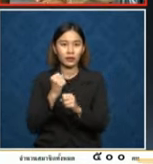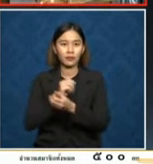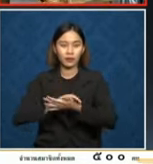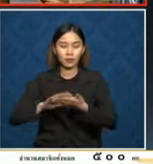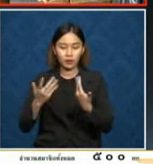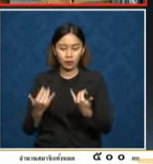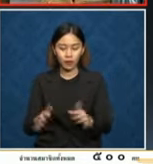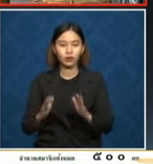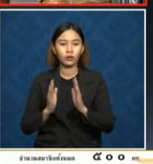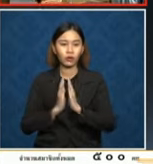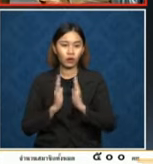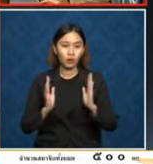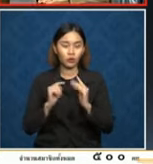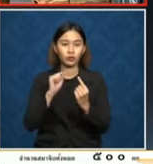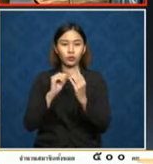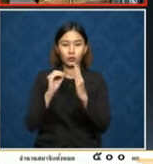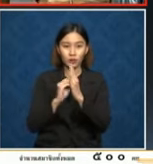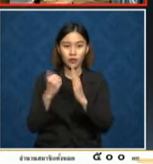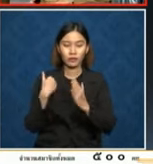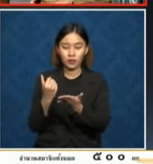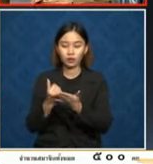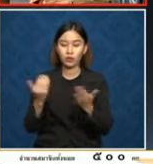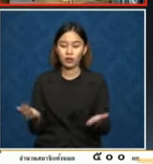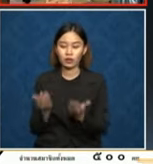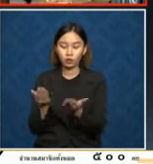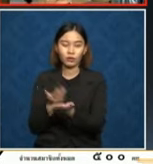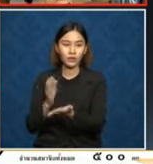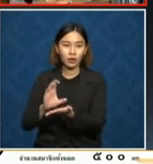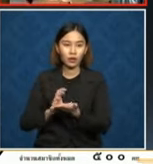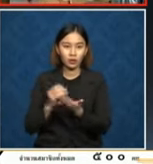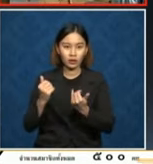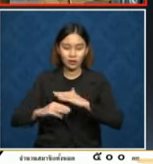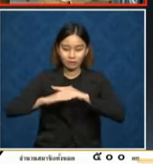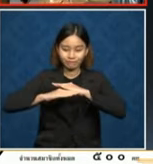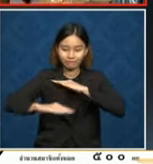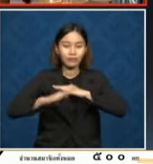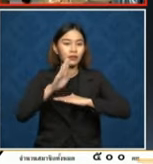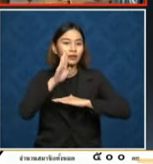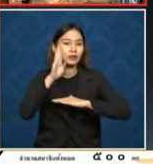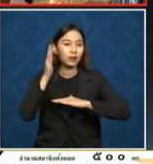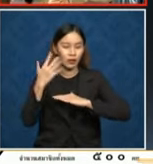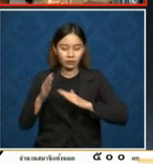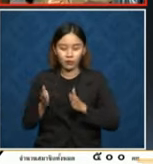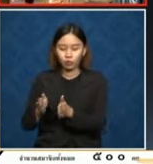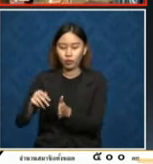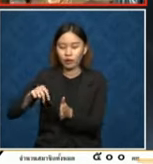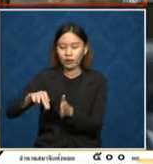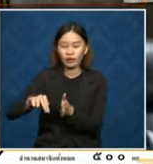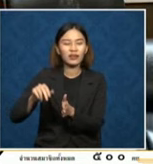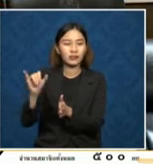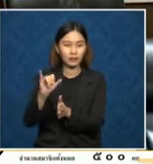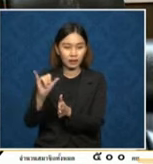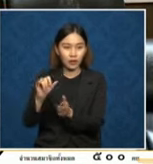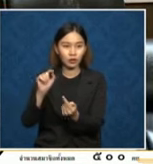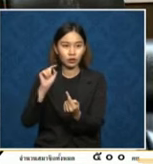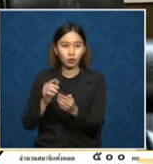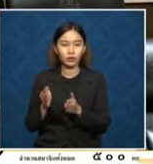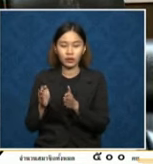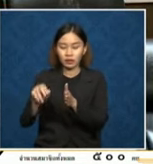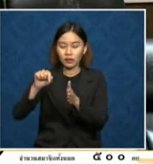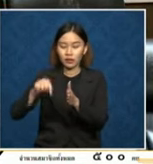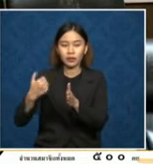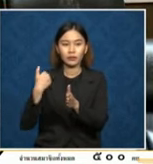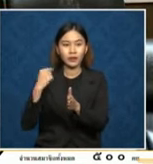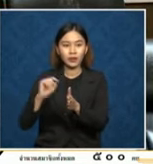ราบขอบพระคุณทางกทม.ที่ได้สนับสนุนงบประมาณมาถนนเรียบแล้วแต่ขาดทางเดินเท้าสำหรับนักเรียนค่ะในเส้นทางนี้นะค